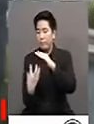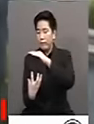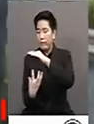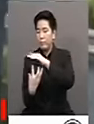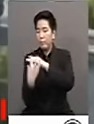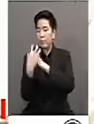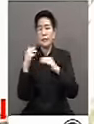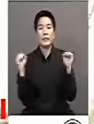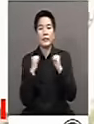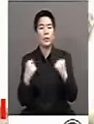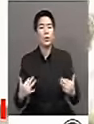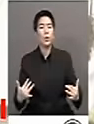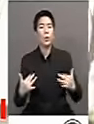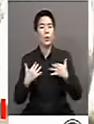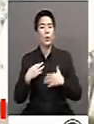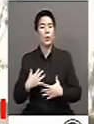าศหนาว